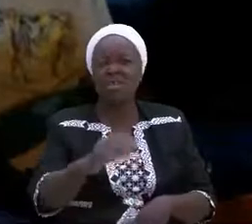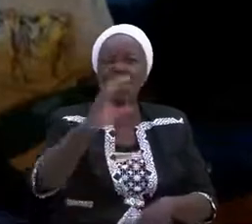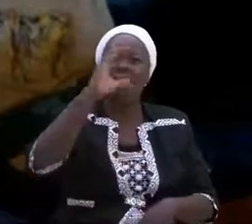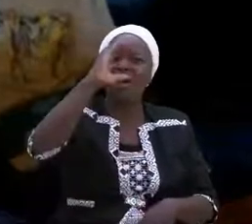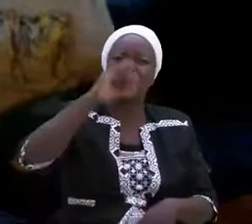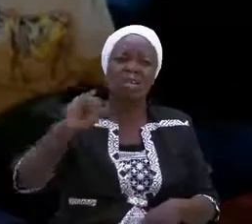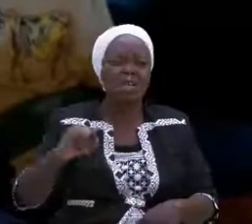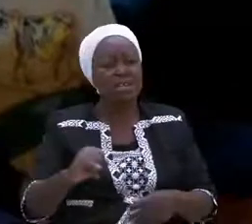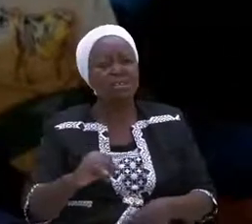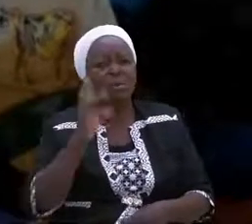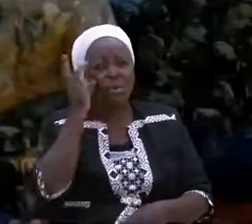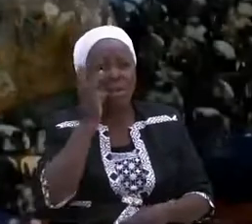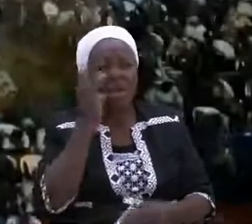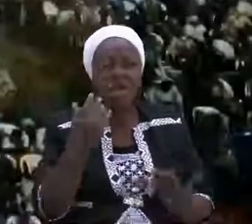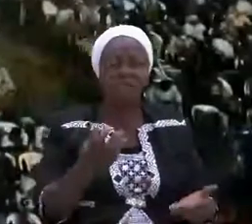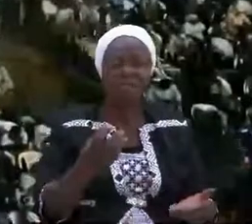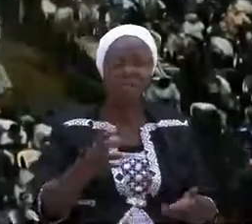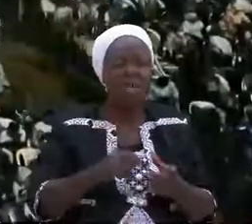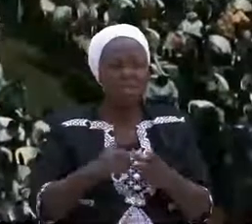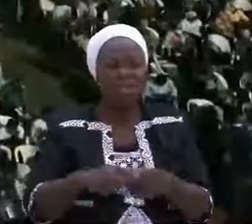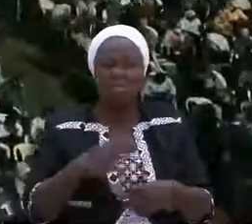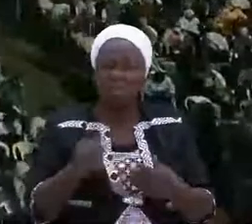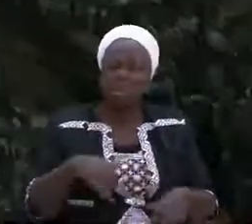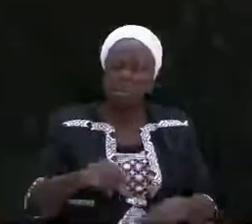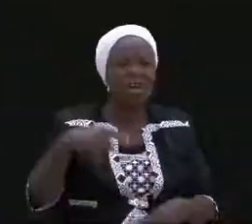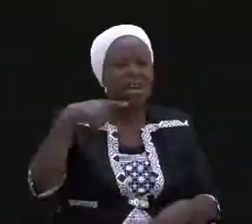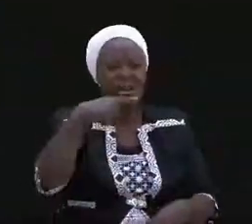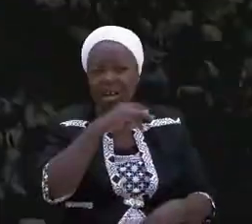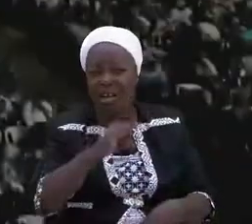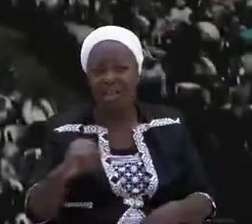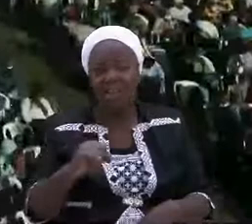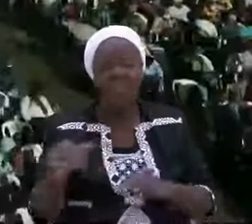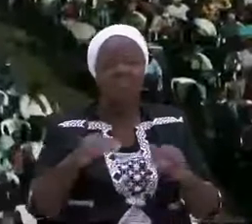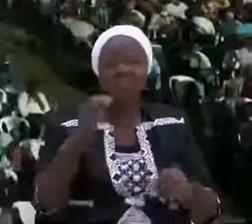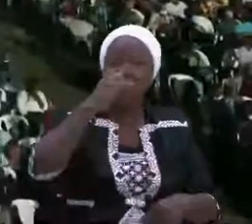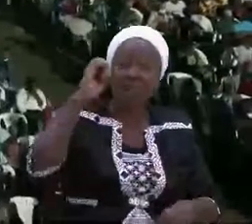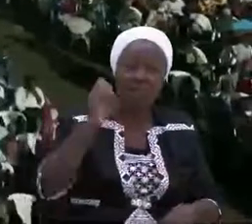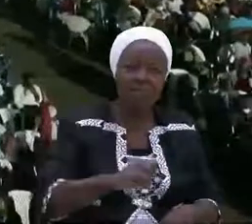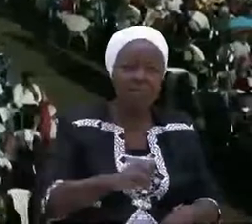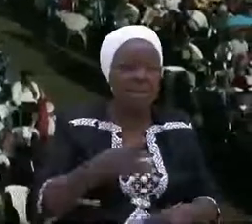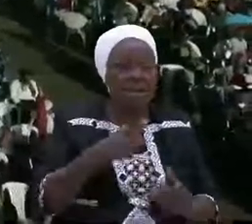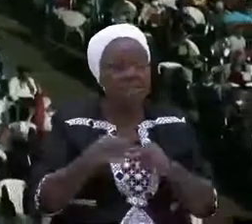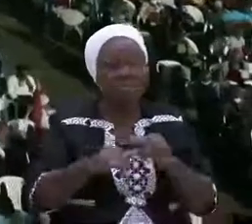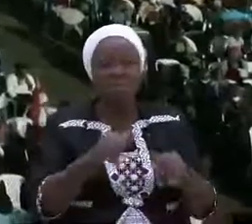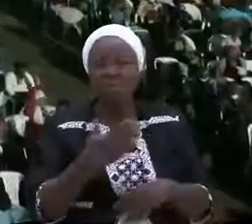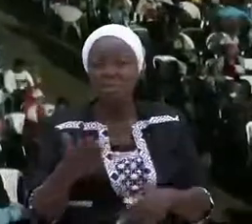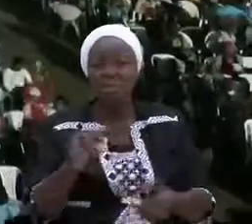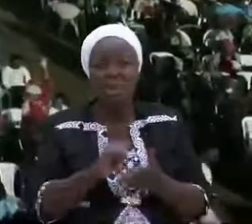mens. Tu te comportes mal. Tu fais des choses contraires à la parole de